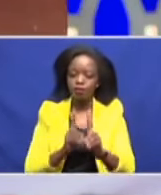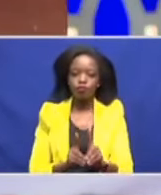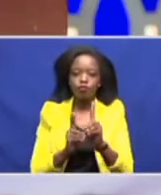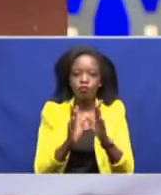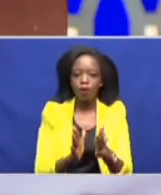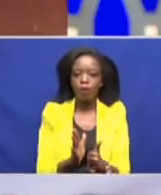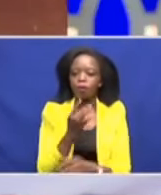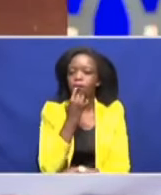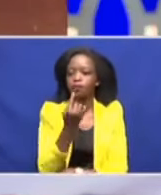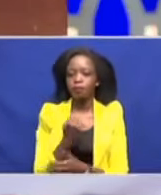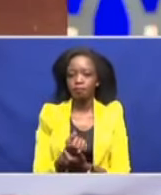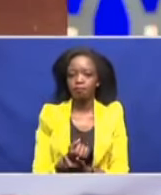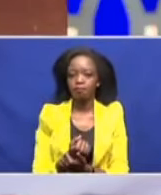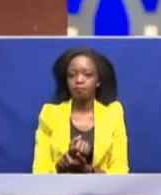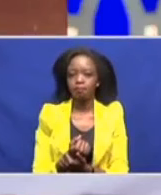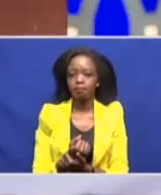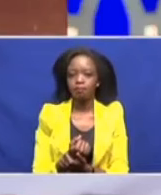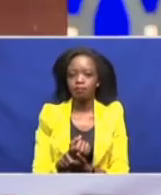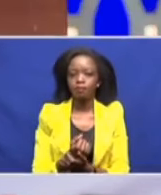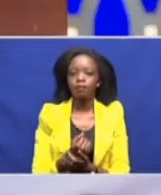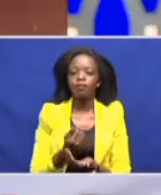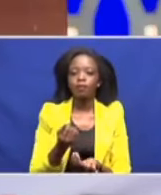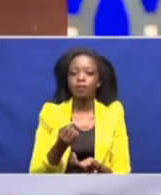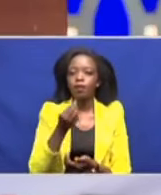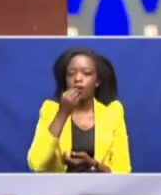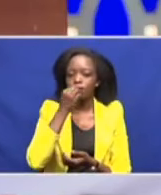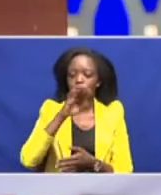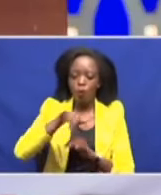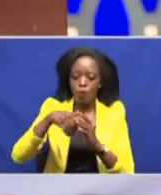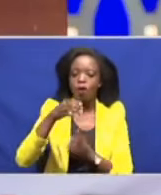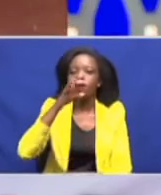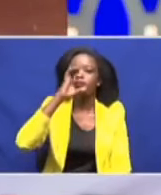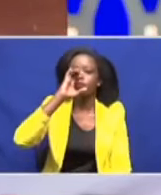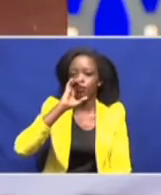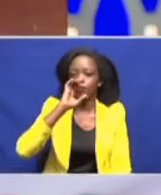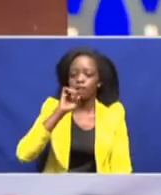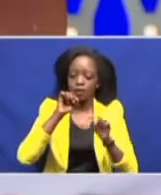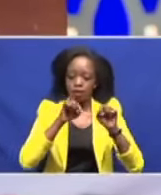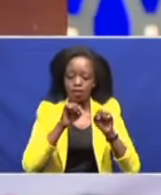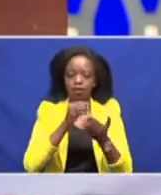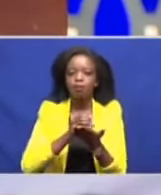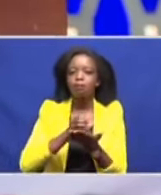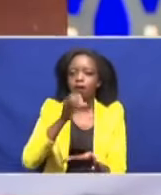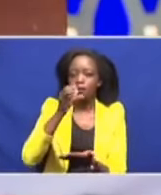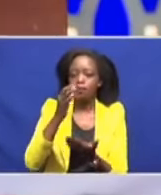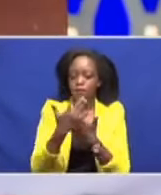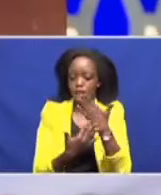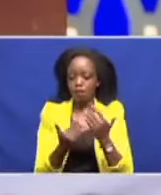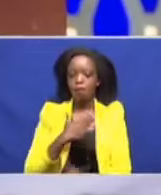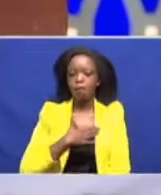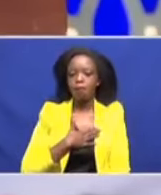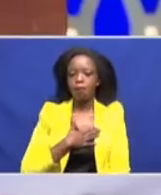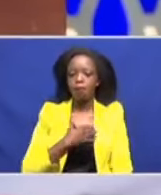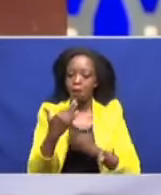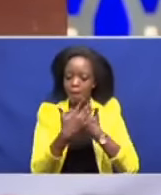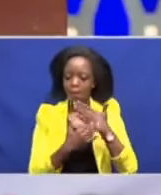wake akisema, twaeni mnywe wote, hiki ni kikombe cha damu yangu,